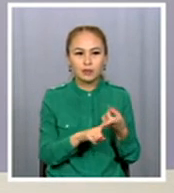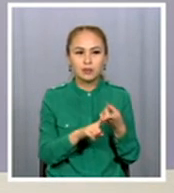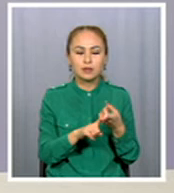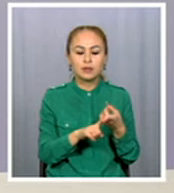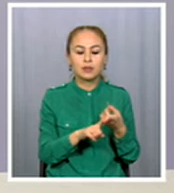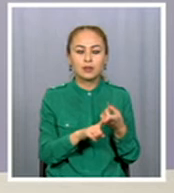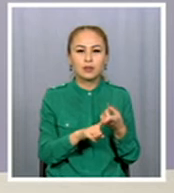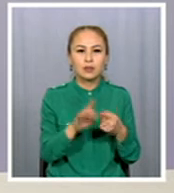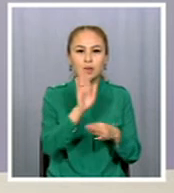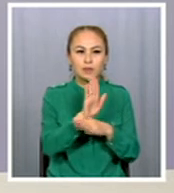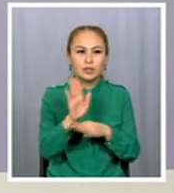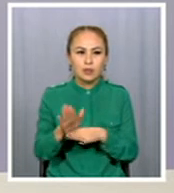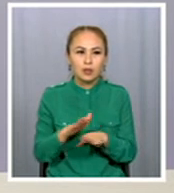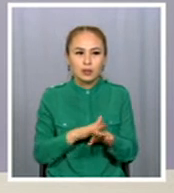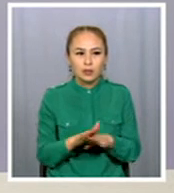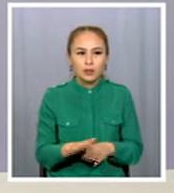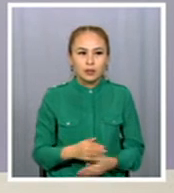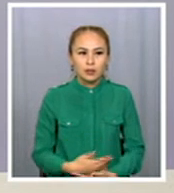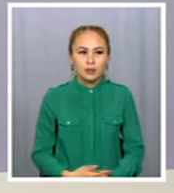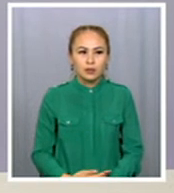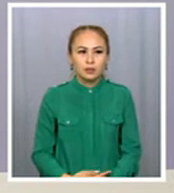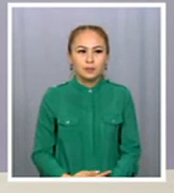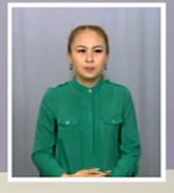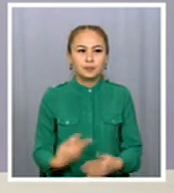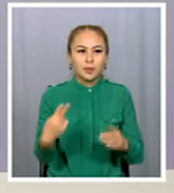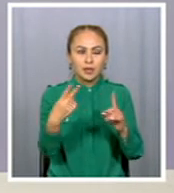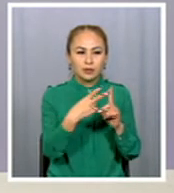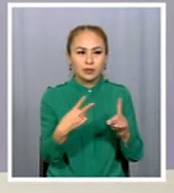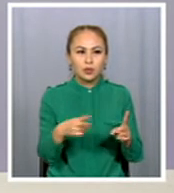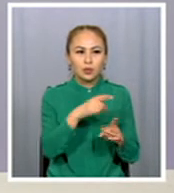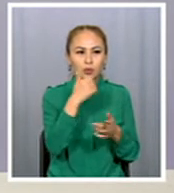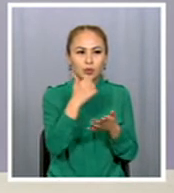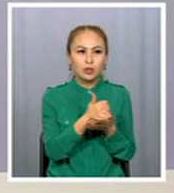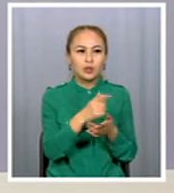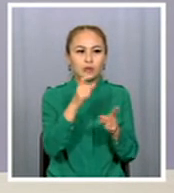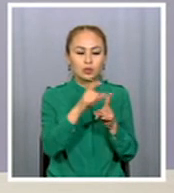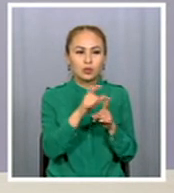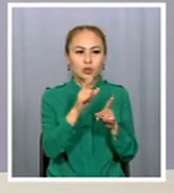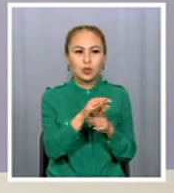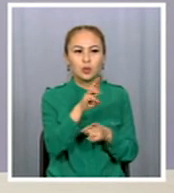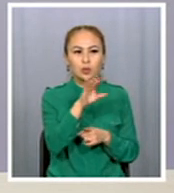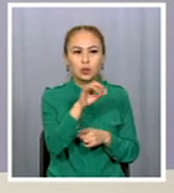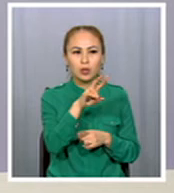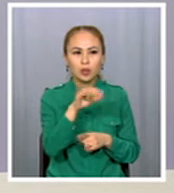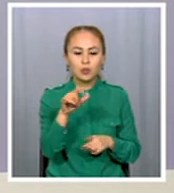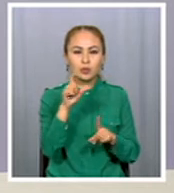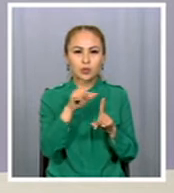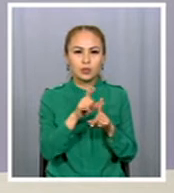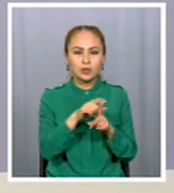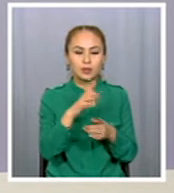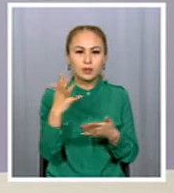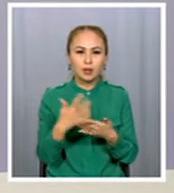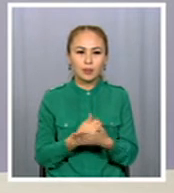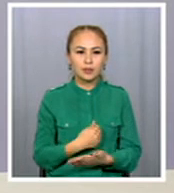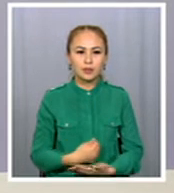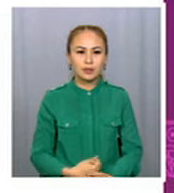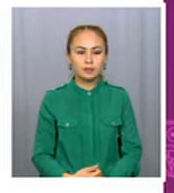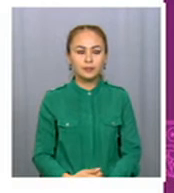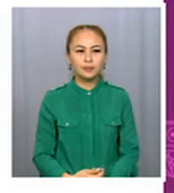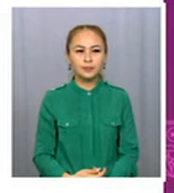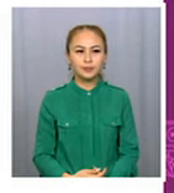тапсырма орындайық. Мәтіннен төл сөз және төлеу сөзді